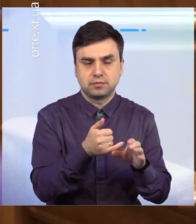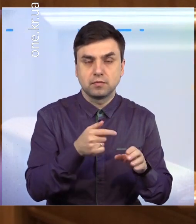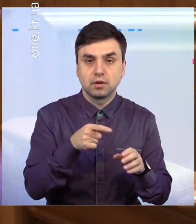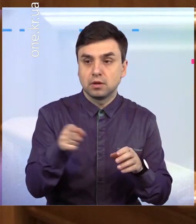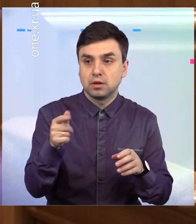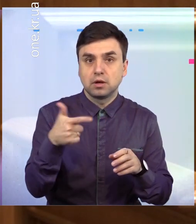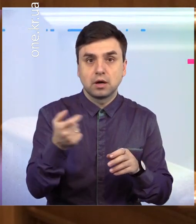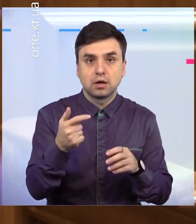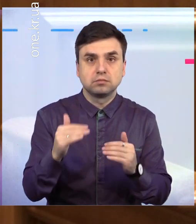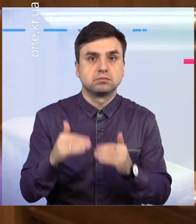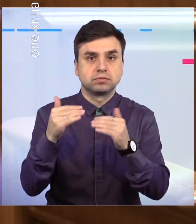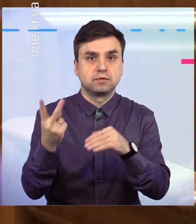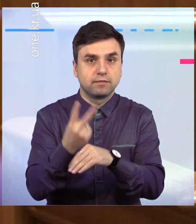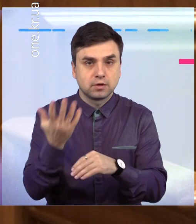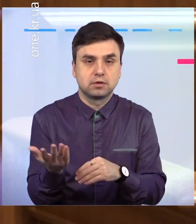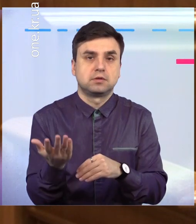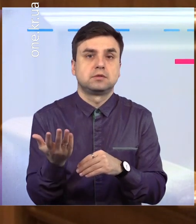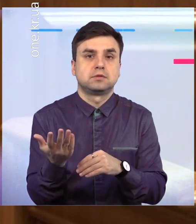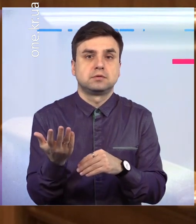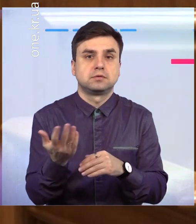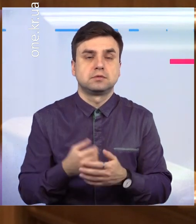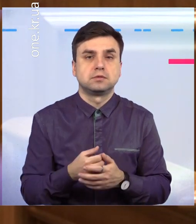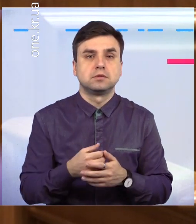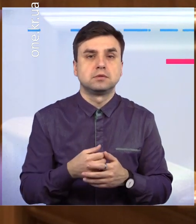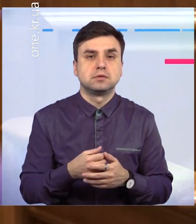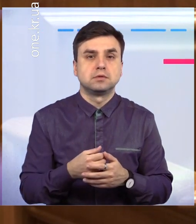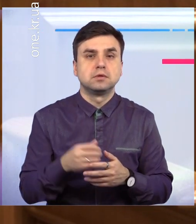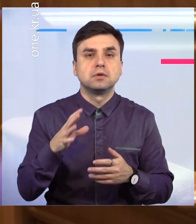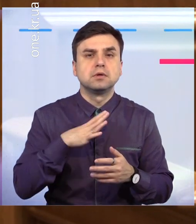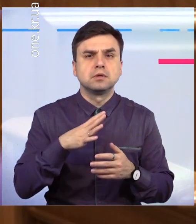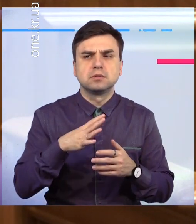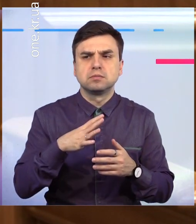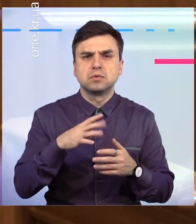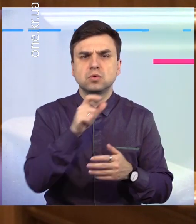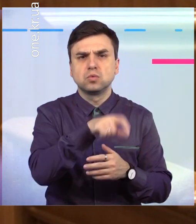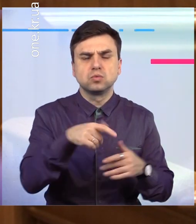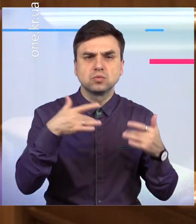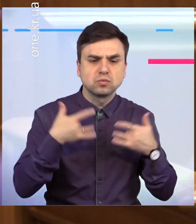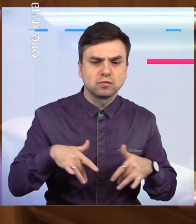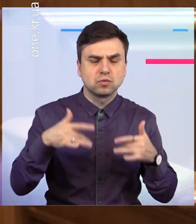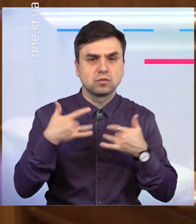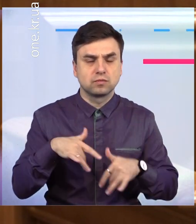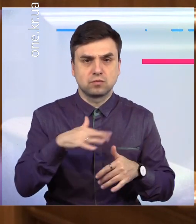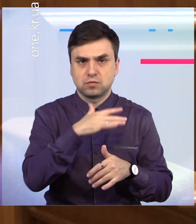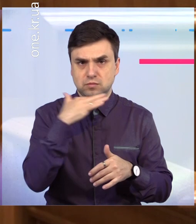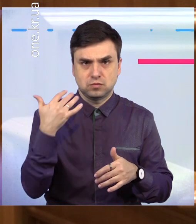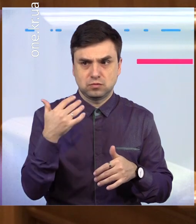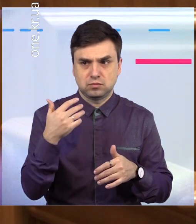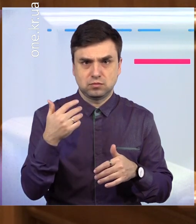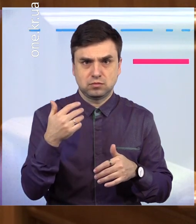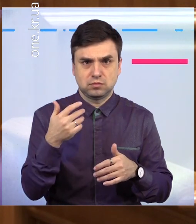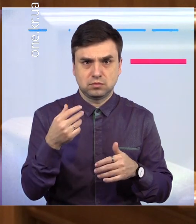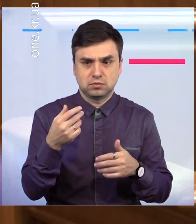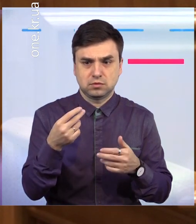то под забор стали фактически 100 транспортных средств. С ними лишились работы водители,